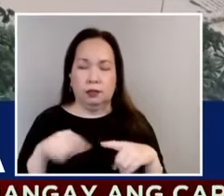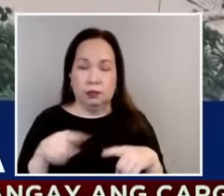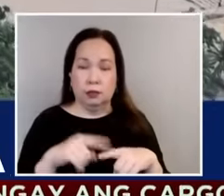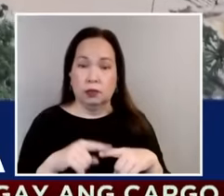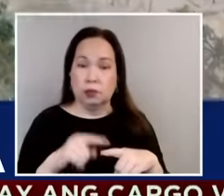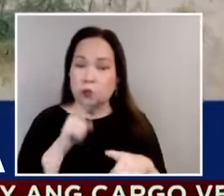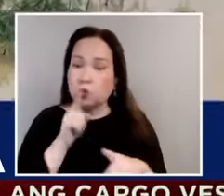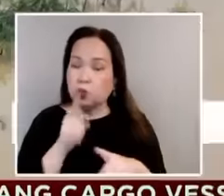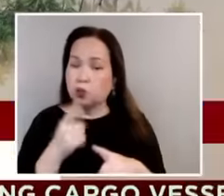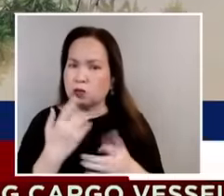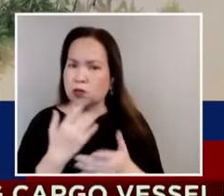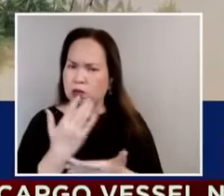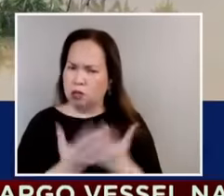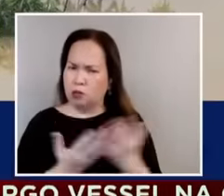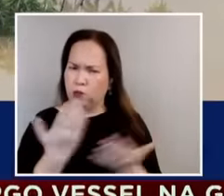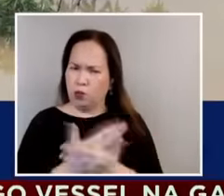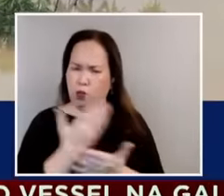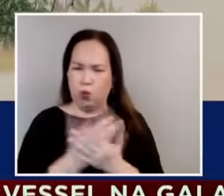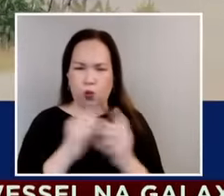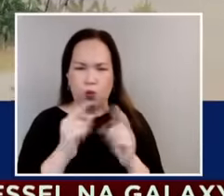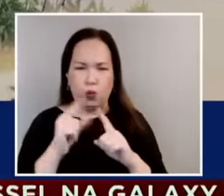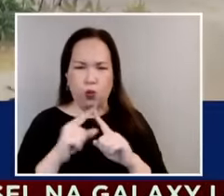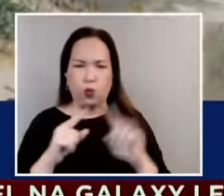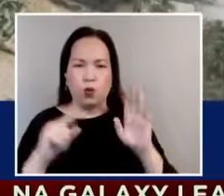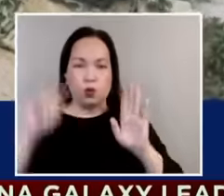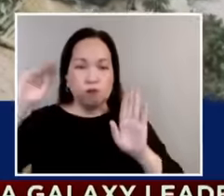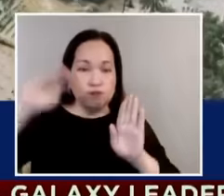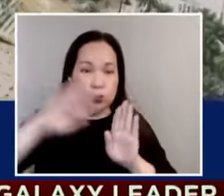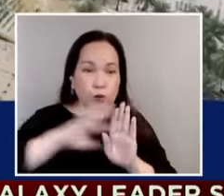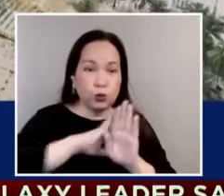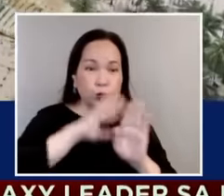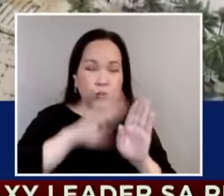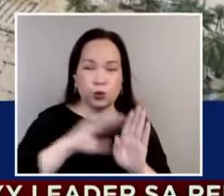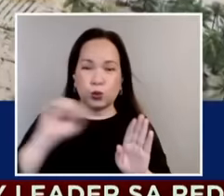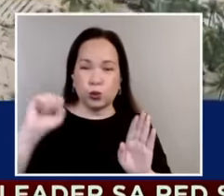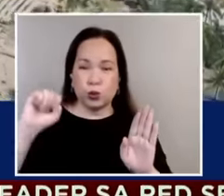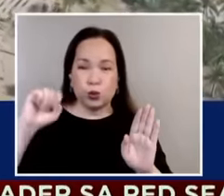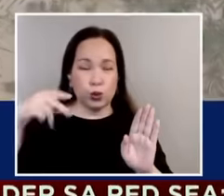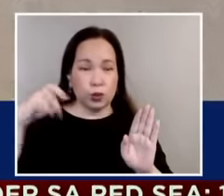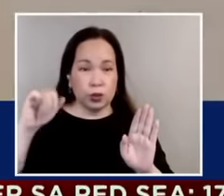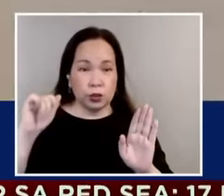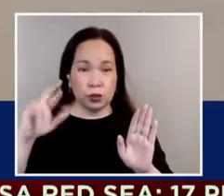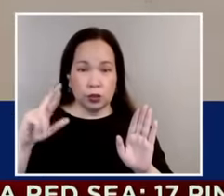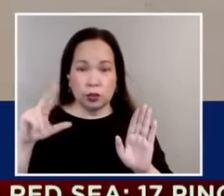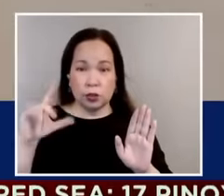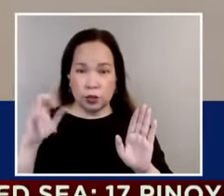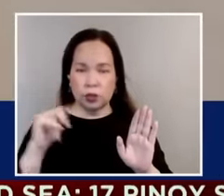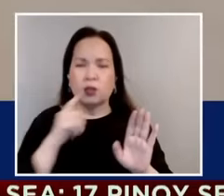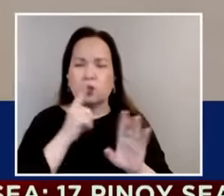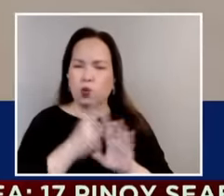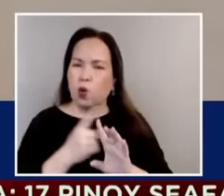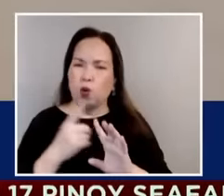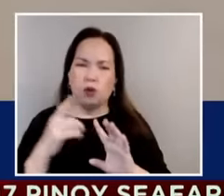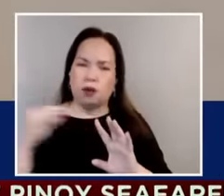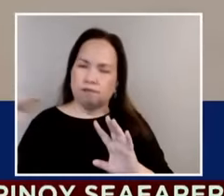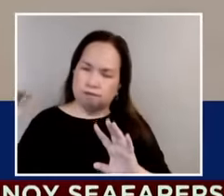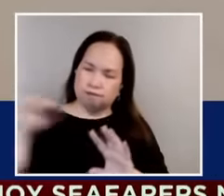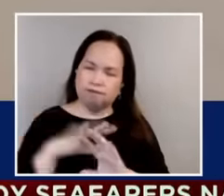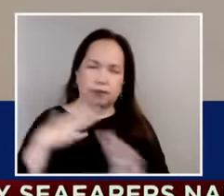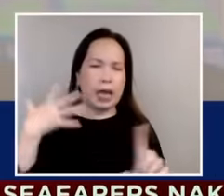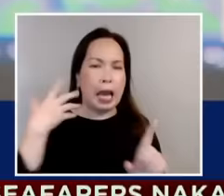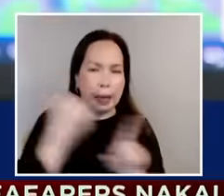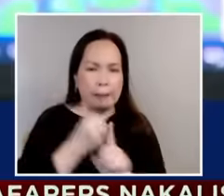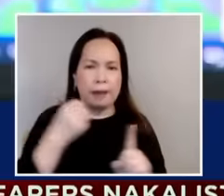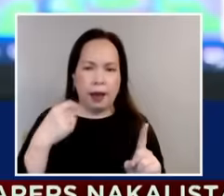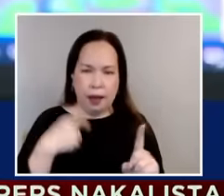pandinig ng karamihan ang terminong shear line, matagal nang nakakaapekto ang weather system na ito sa ating bansa. Pag